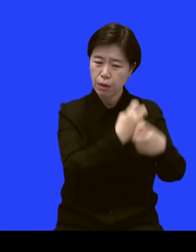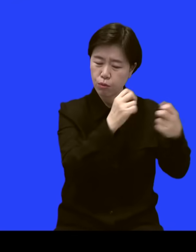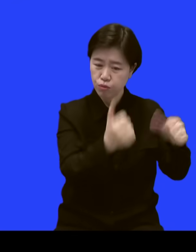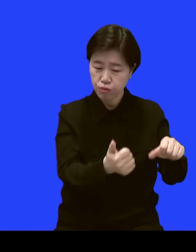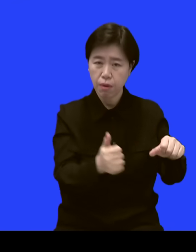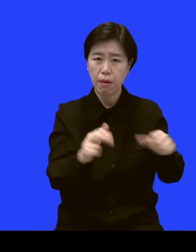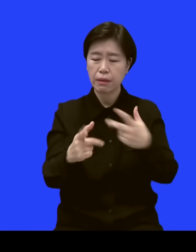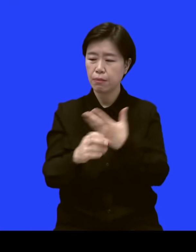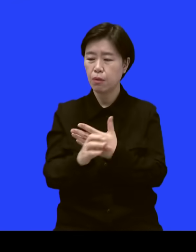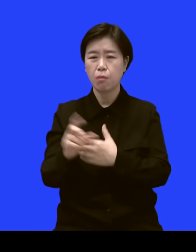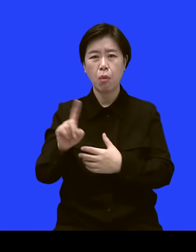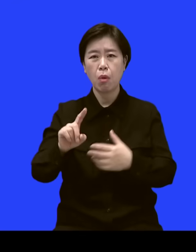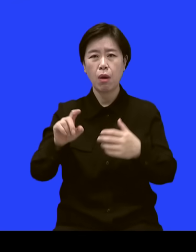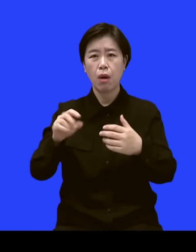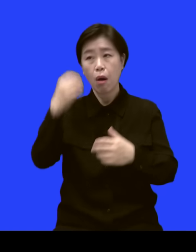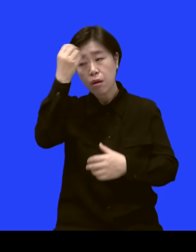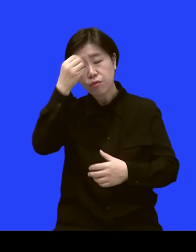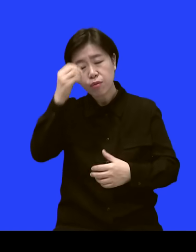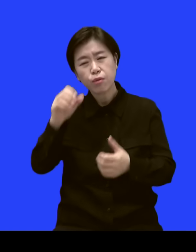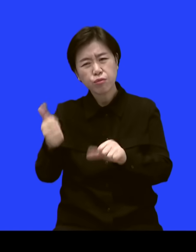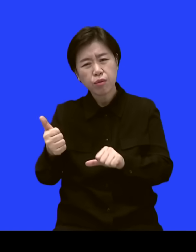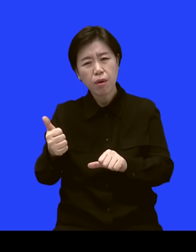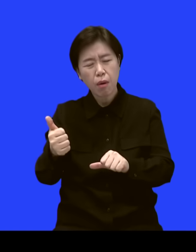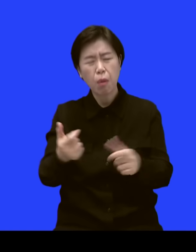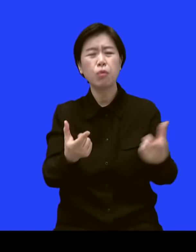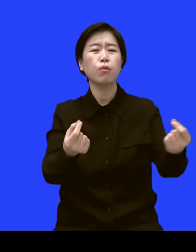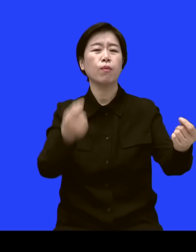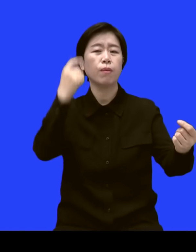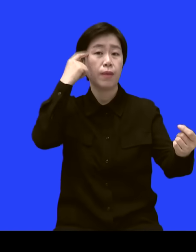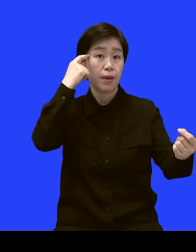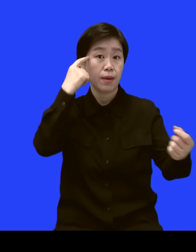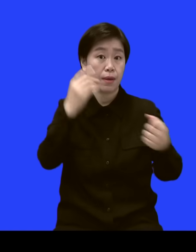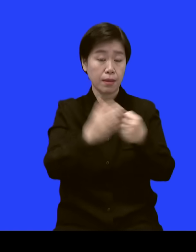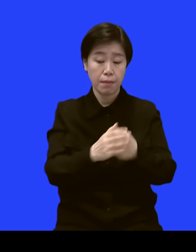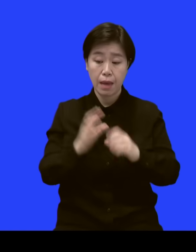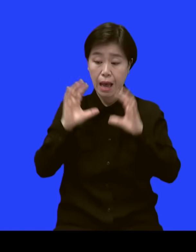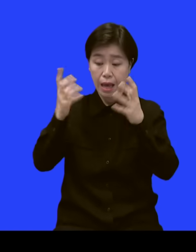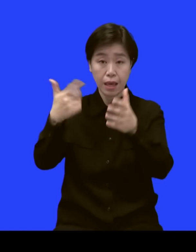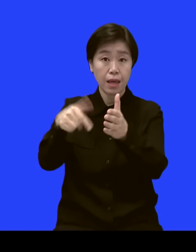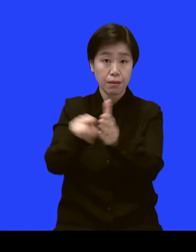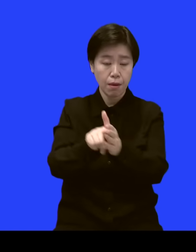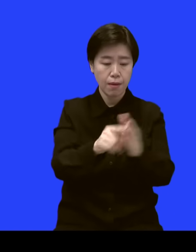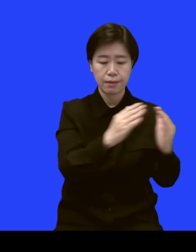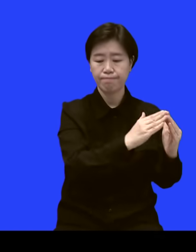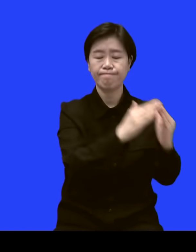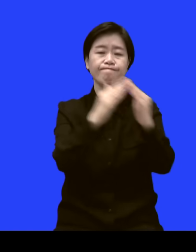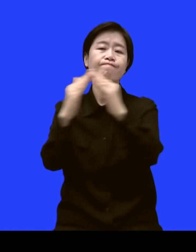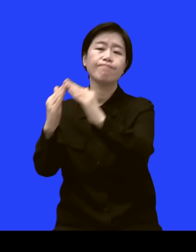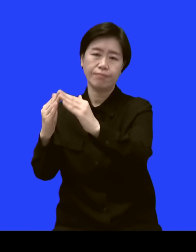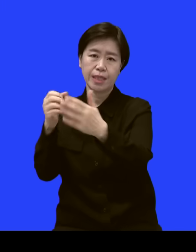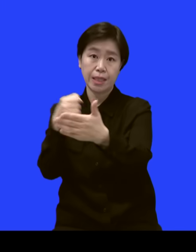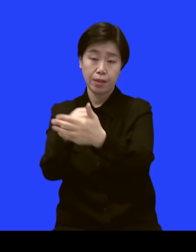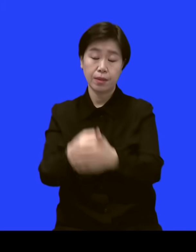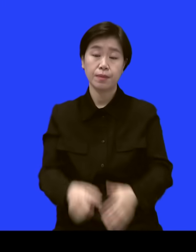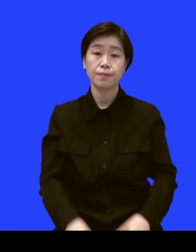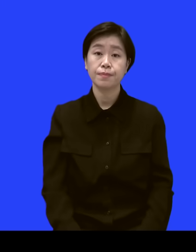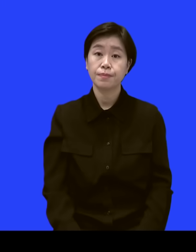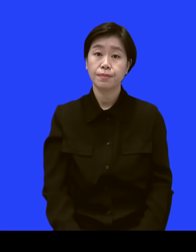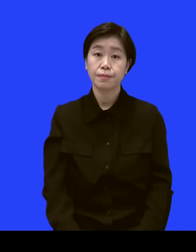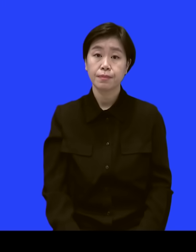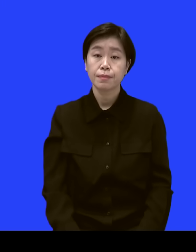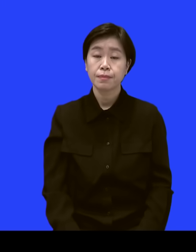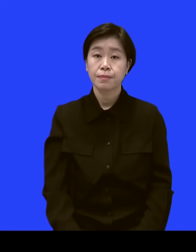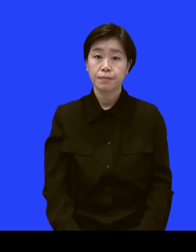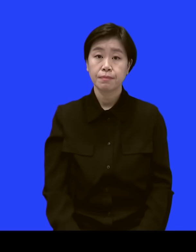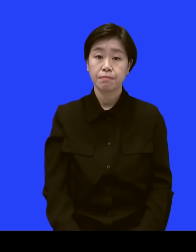아이들을 생각하니까. 그러니까 이게 저는 약하지만 또 엄마로서 또 이제 그런 힘이 생기더라고요. 그래갖고 이제 집을